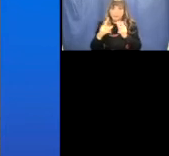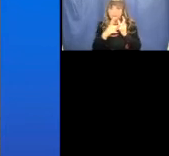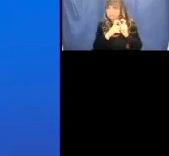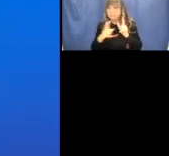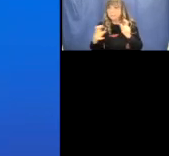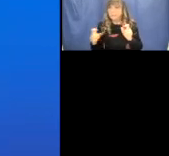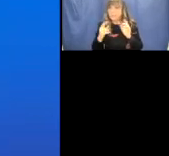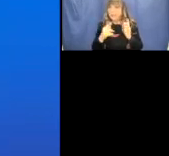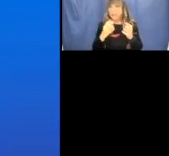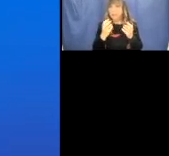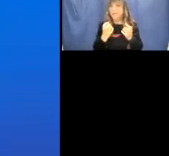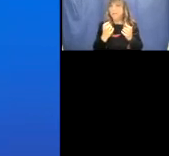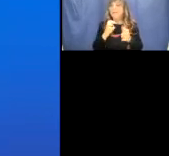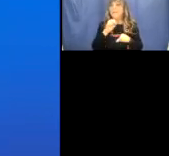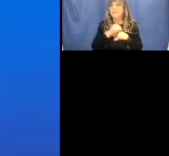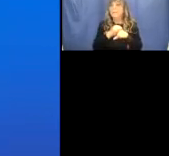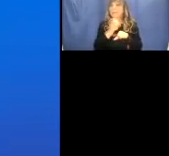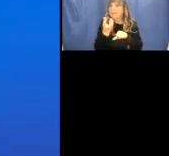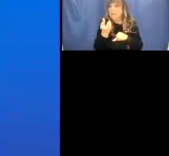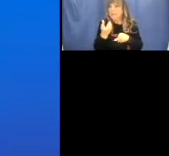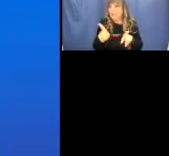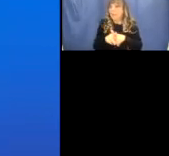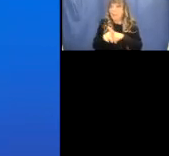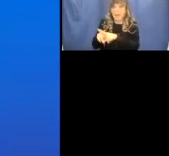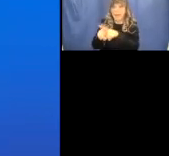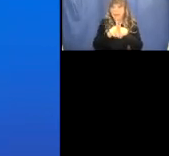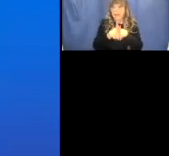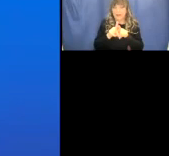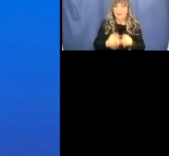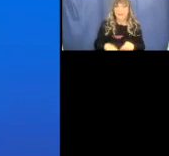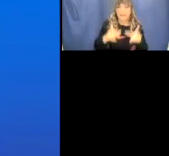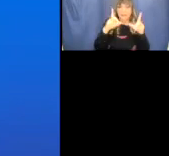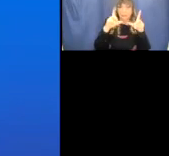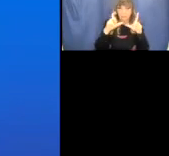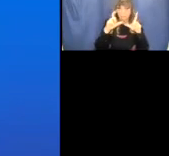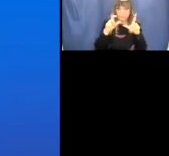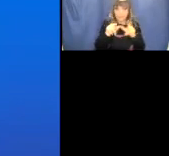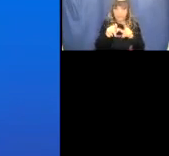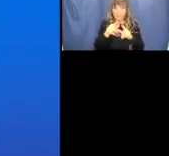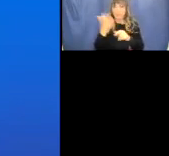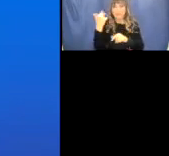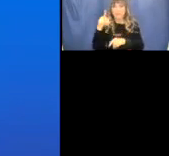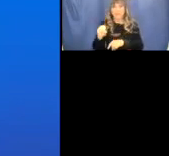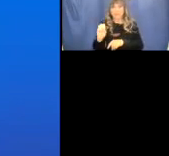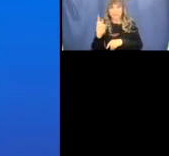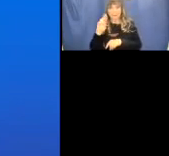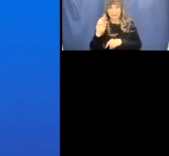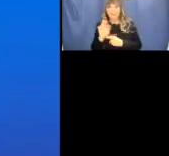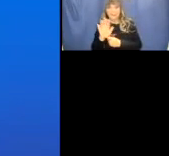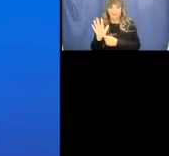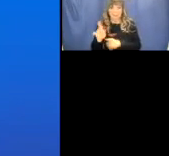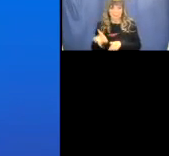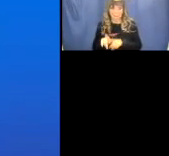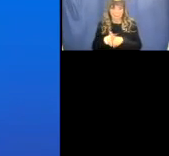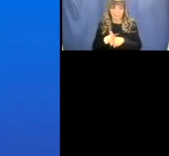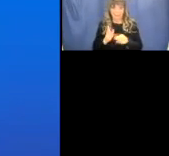natura ecco questo è il proprio la fotografia per vedere giorgio prima cioè